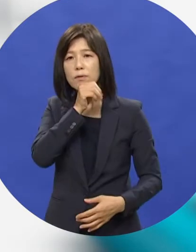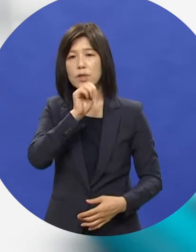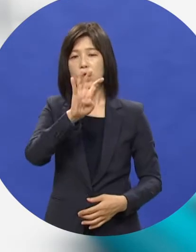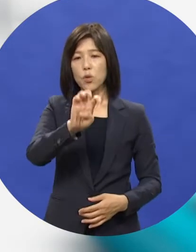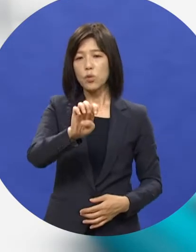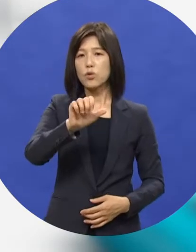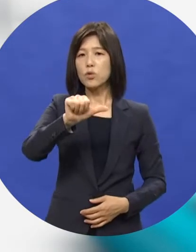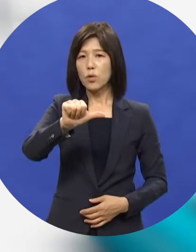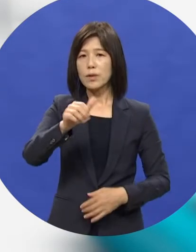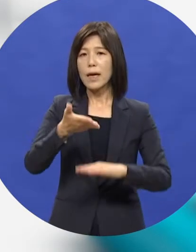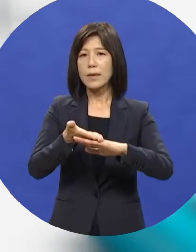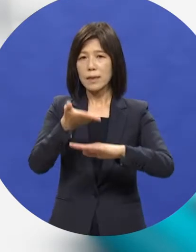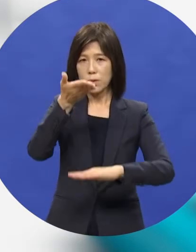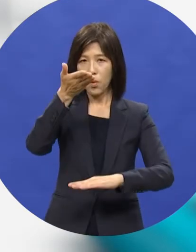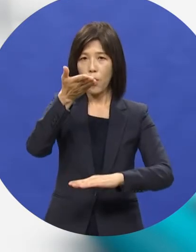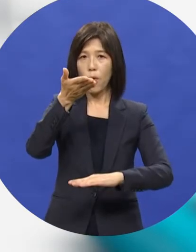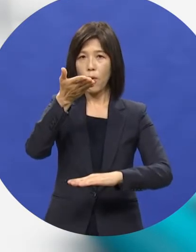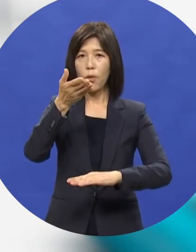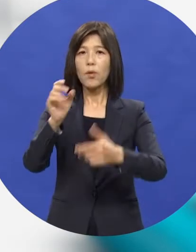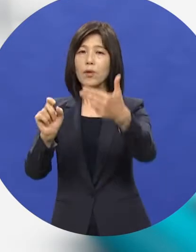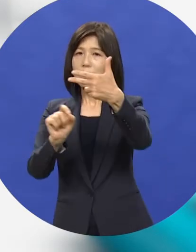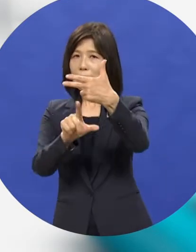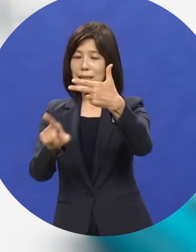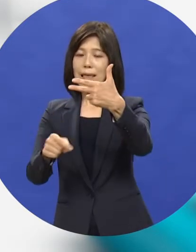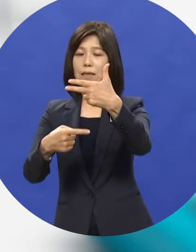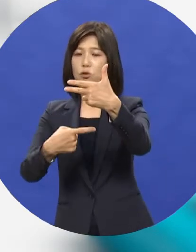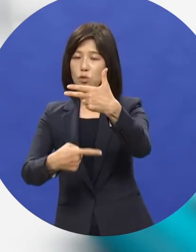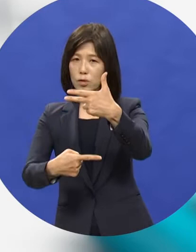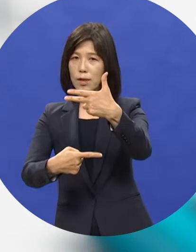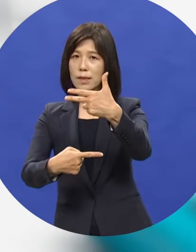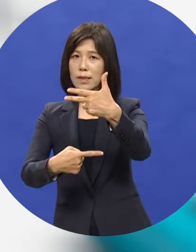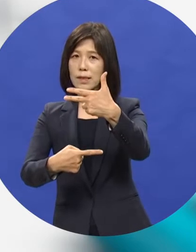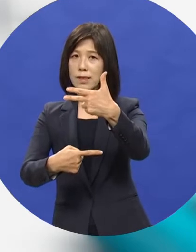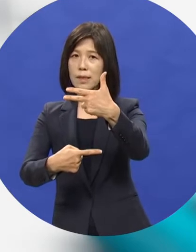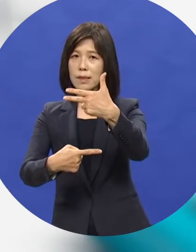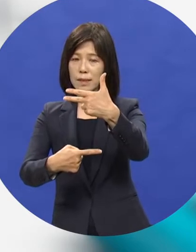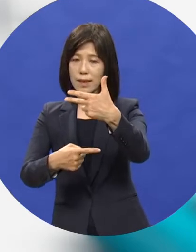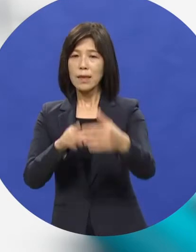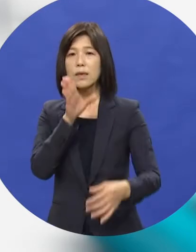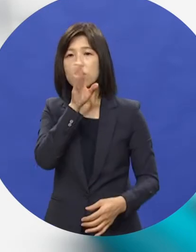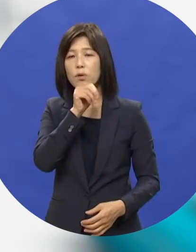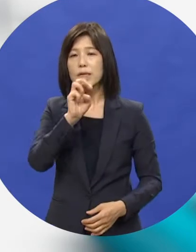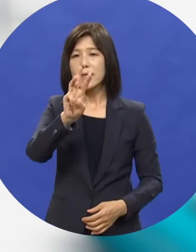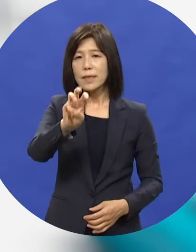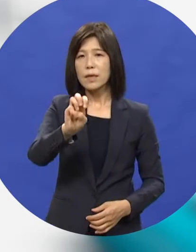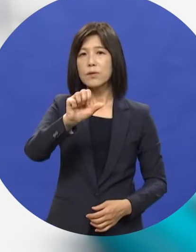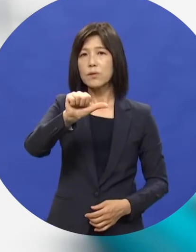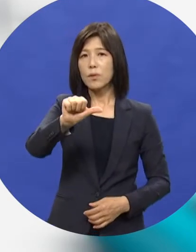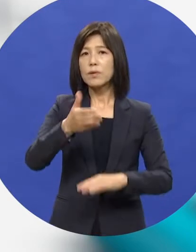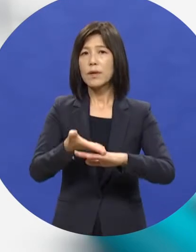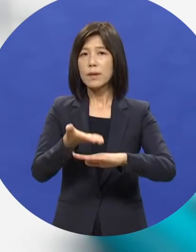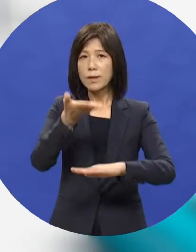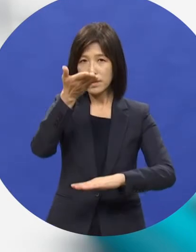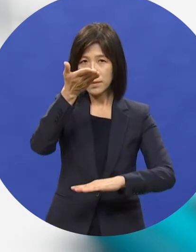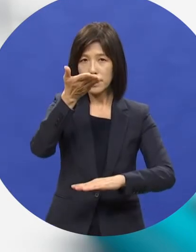歳以上の方、7月1日木曜日は35歳以上の